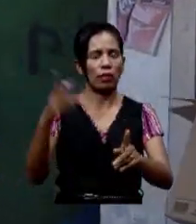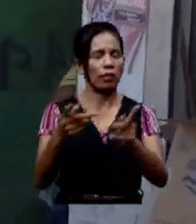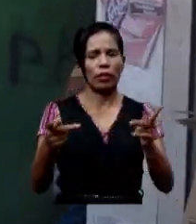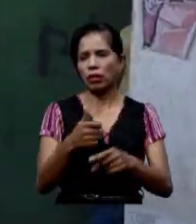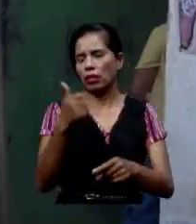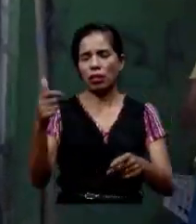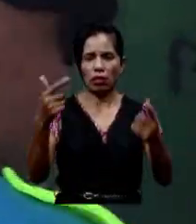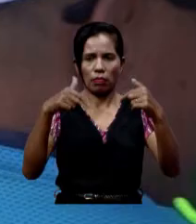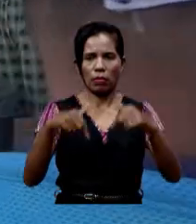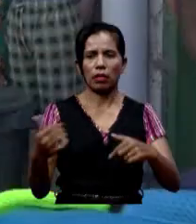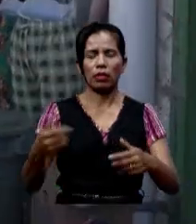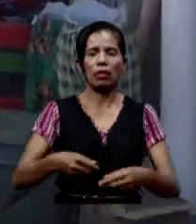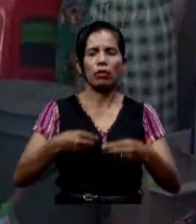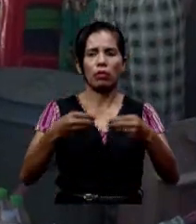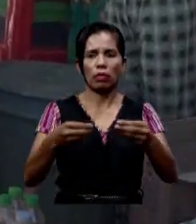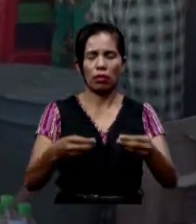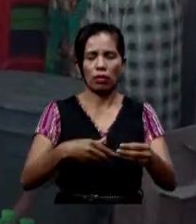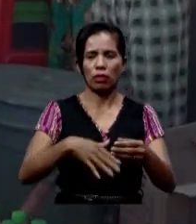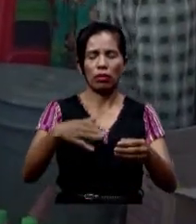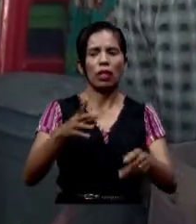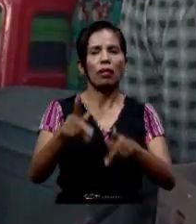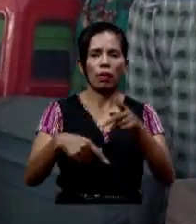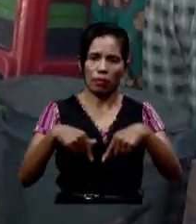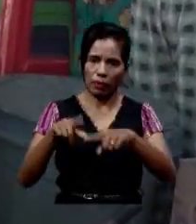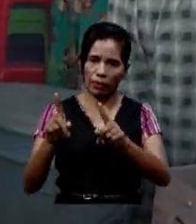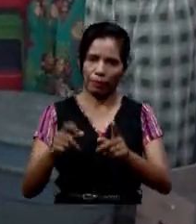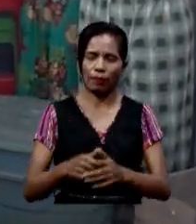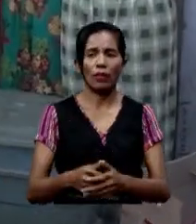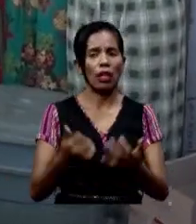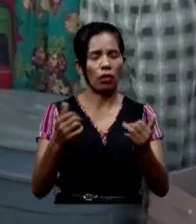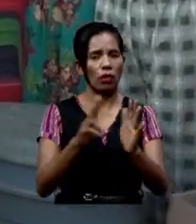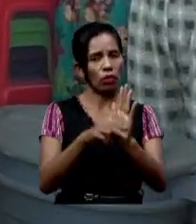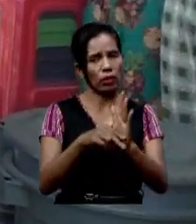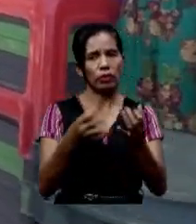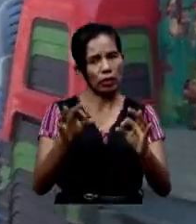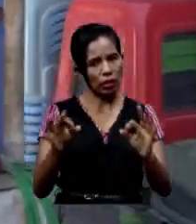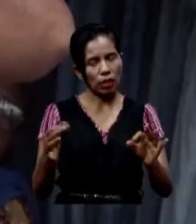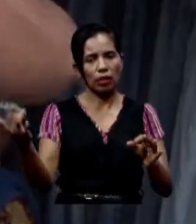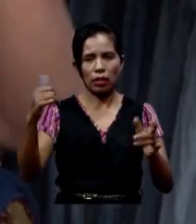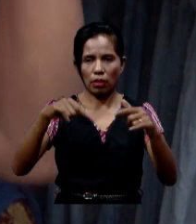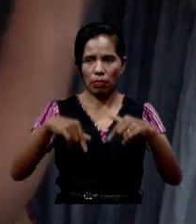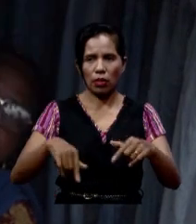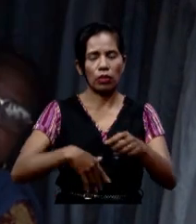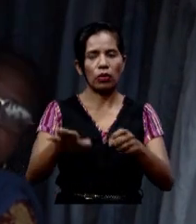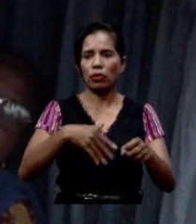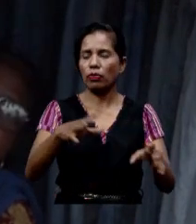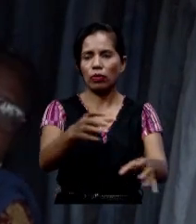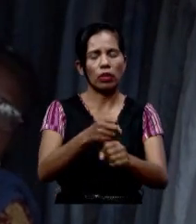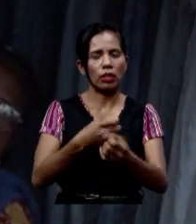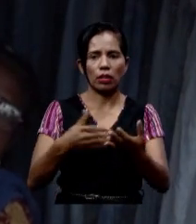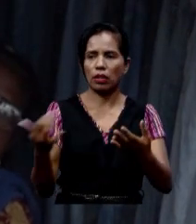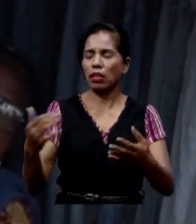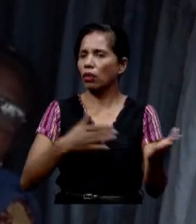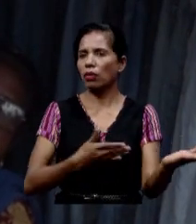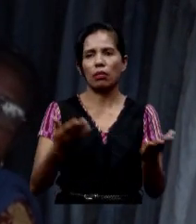mai. Sirah fah bebas. Mai duit nih bosok bana. Agar orang liu sirah mai. Sirah sasaran tu sasaran sirah tulah bahu tu.